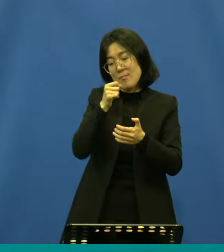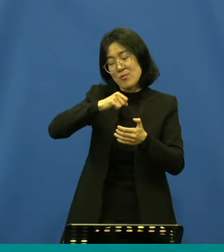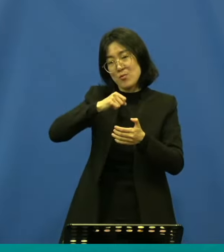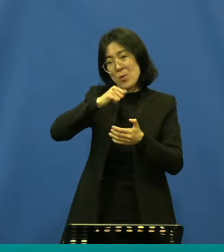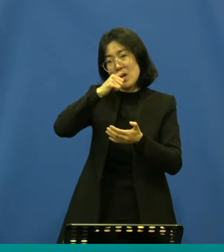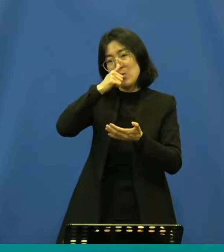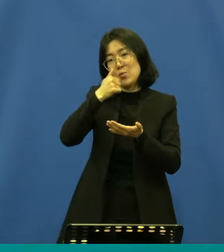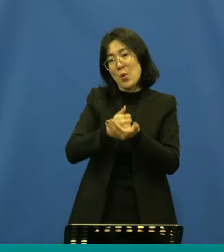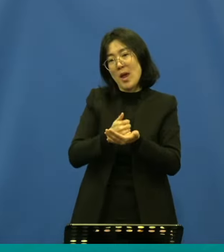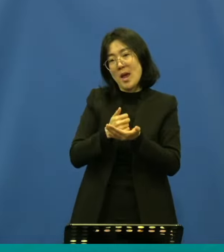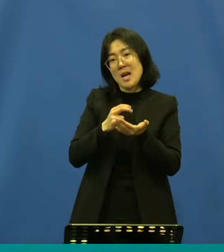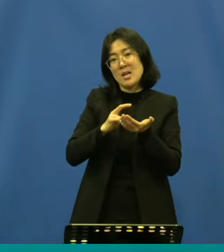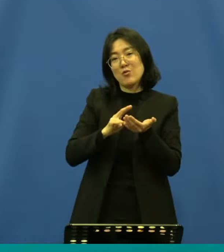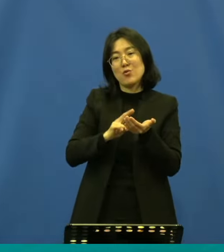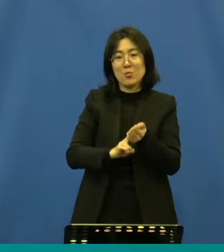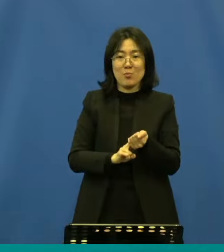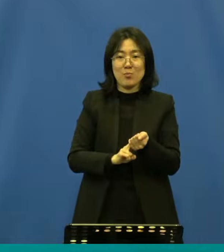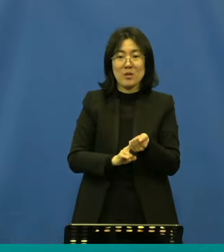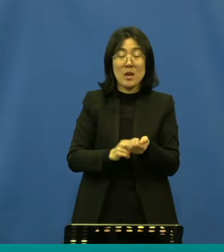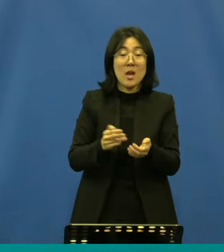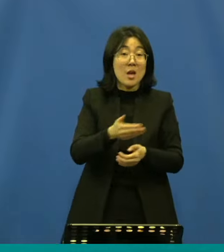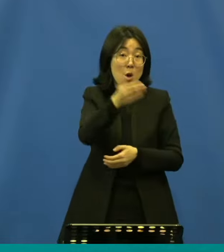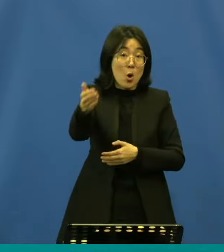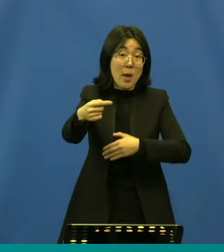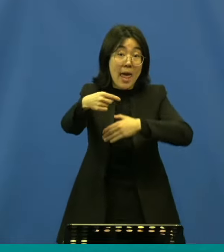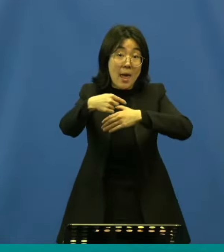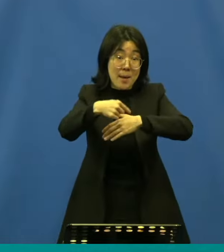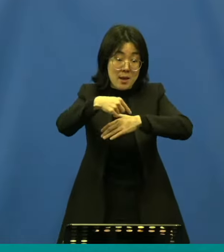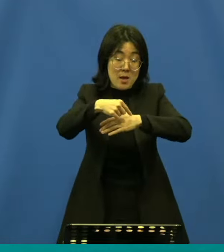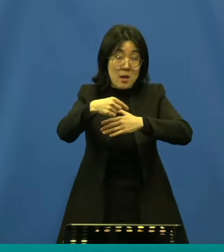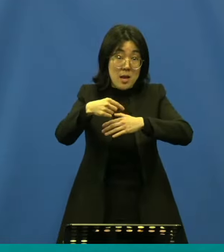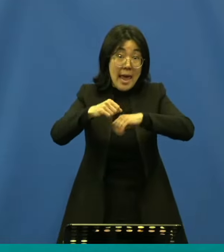하나님은 우리의 마음의 죄를 들여다보고 계십니다.